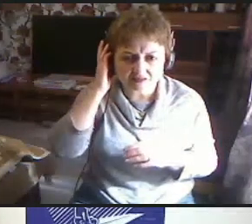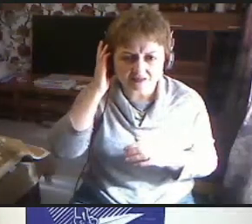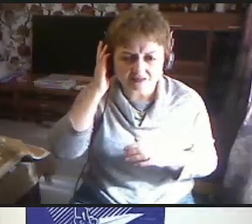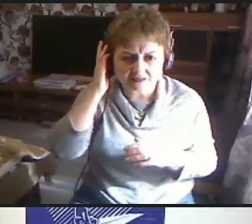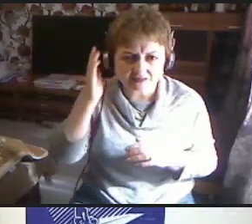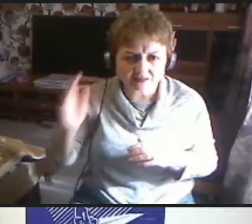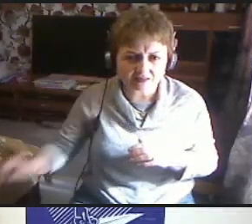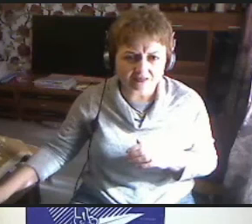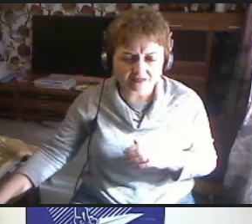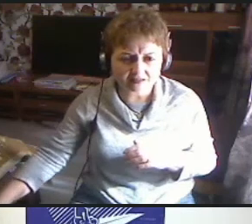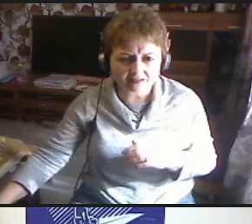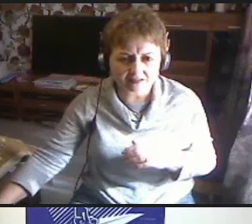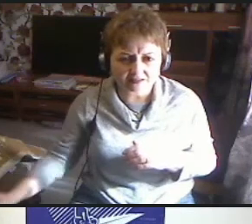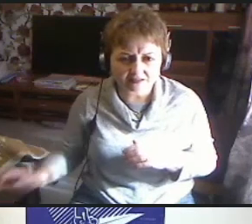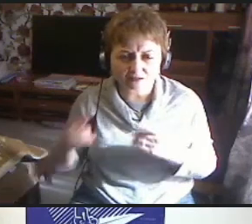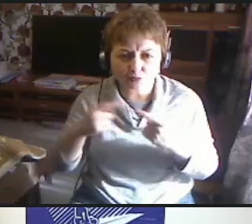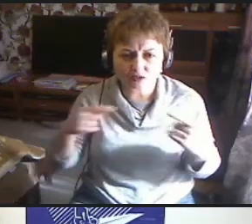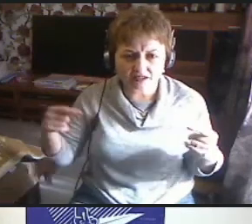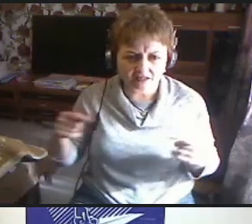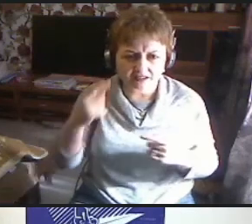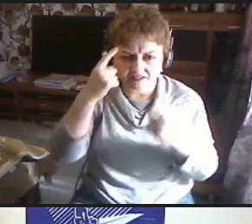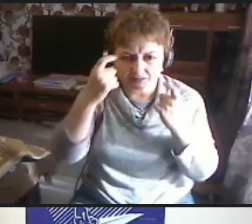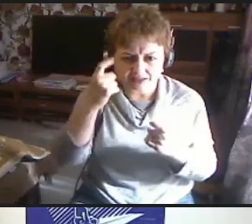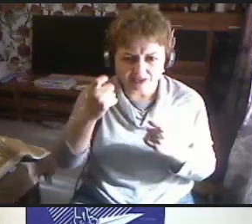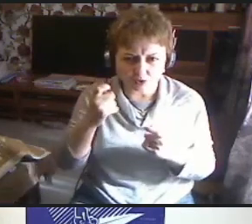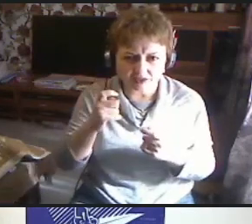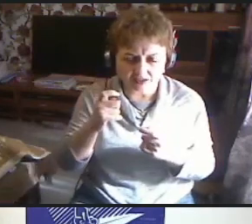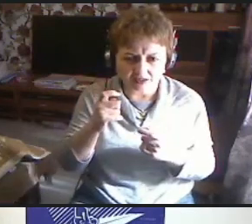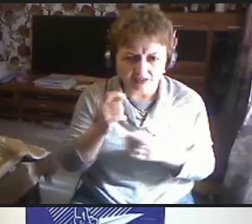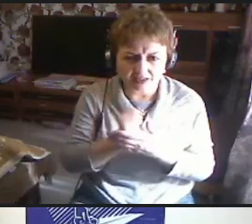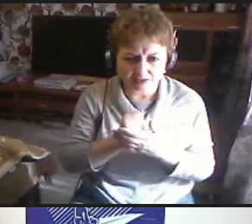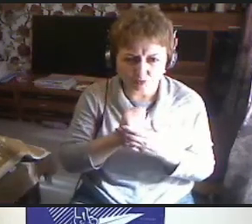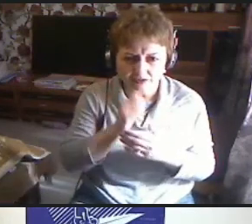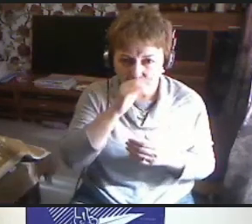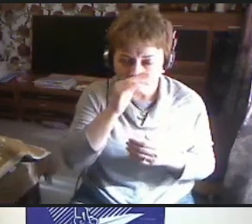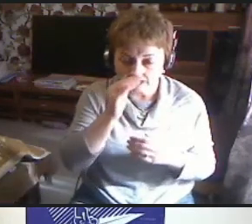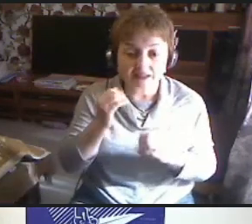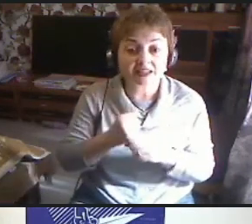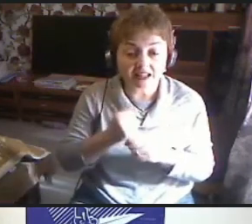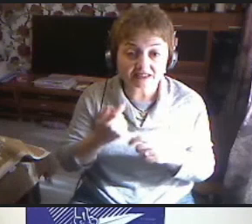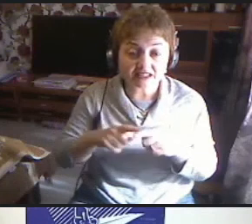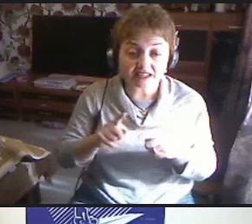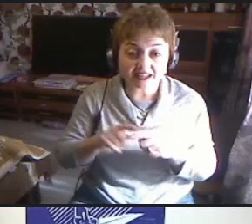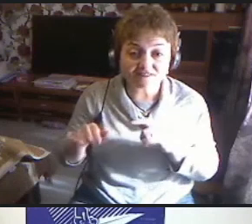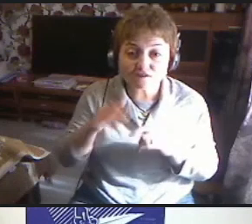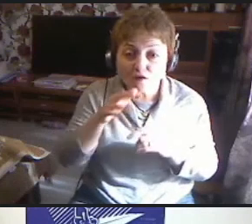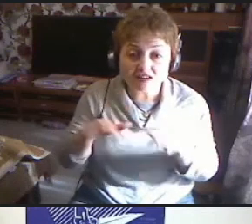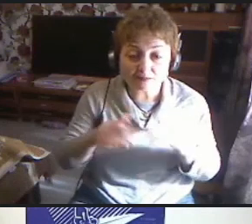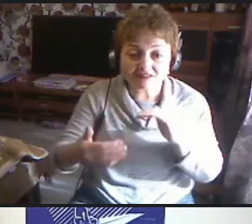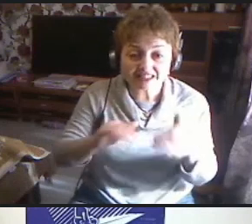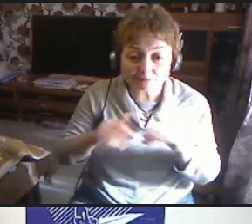недостаточно других информационных ресурсов. Делать это уже в процессе взаимодействия